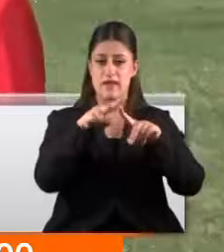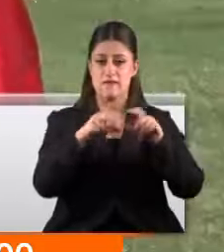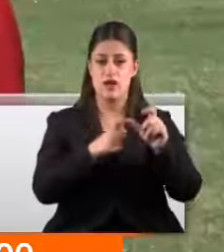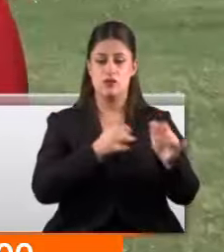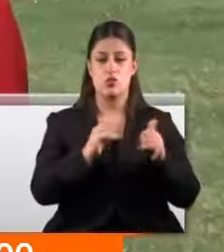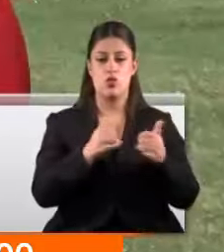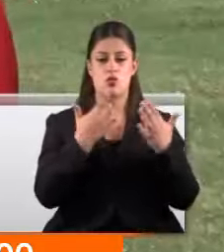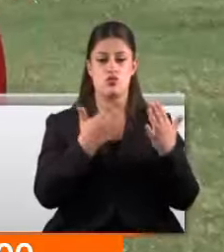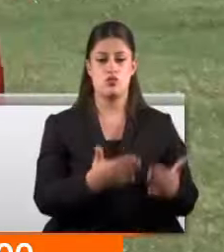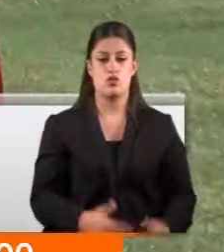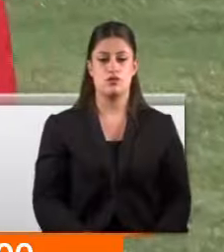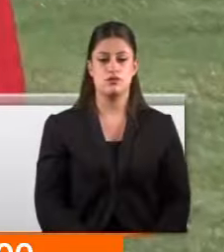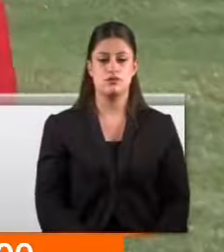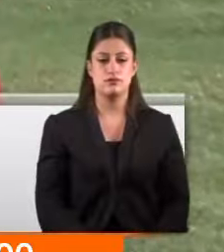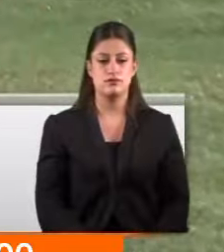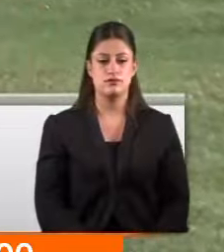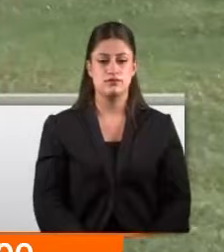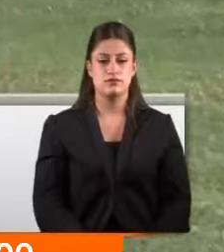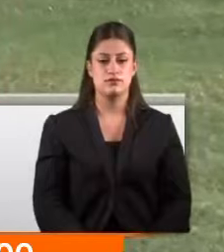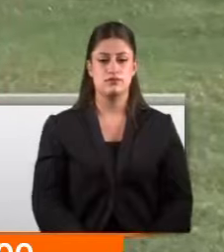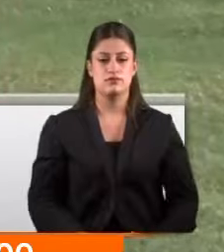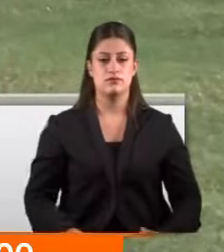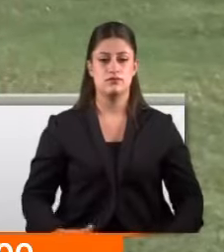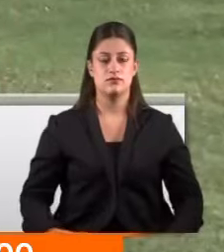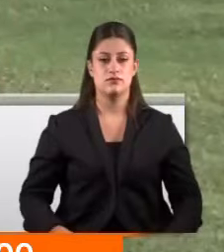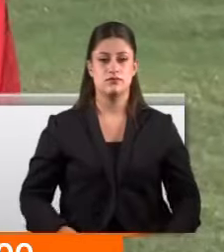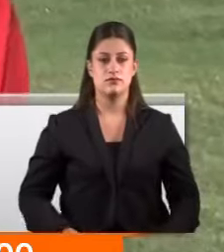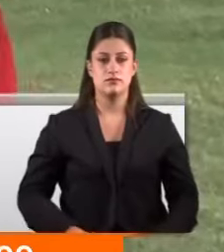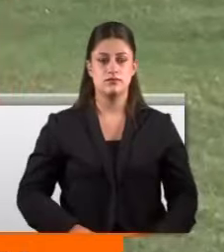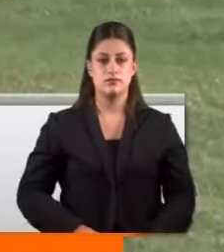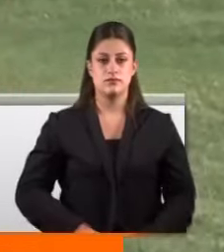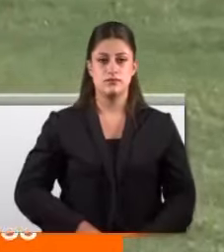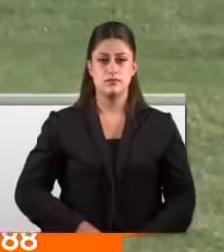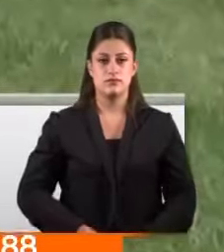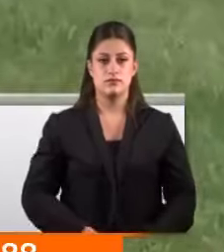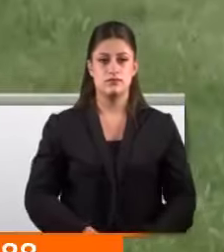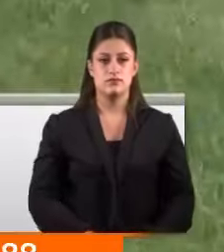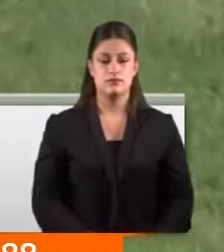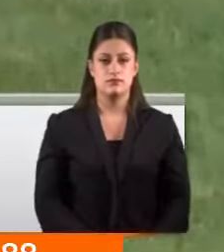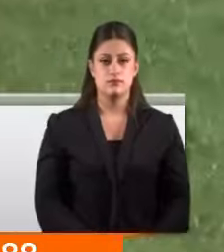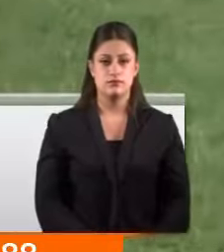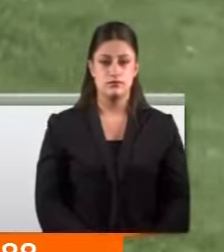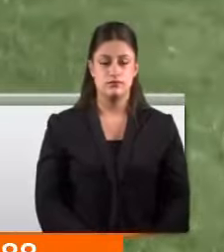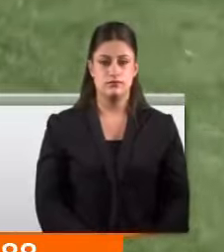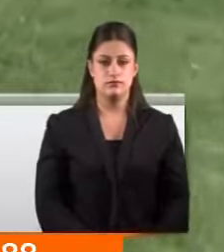Örnek aldığım birisi yok. Hangi takımdan çok memnunum. Hani bu takımdan da ayrılmayı düşünmüyorum.